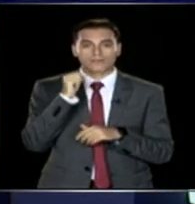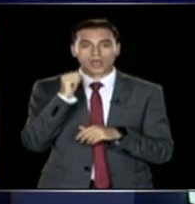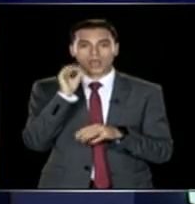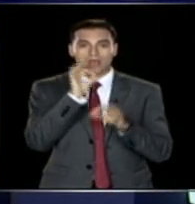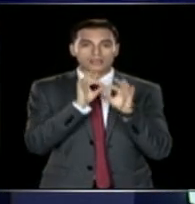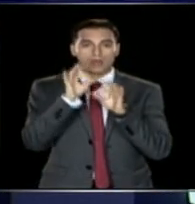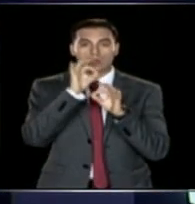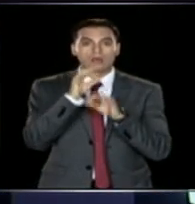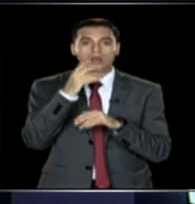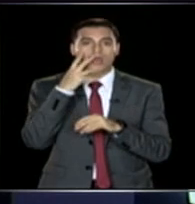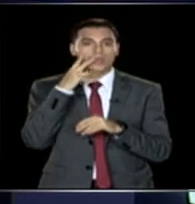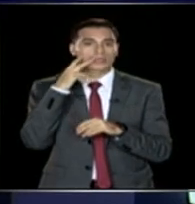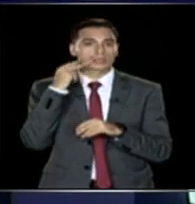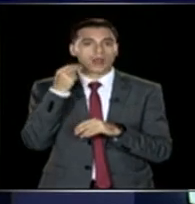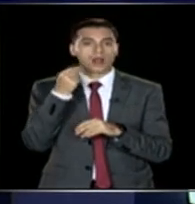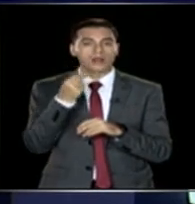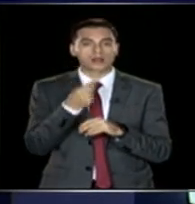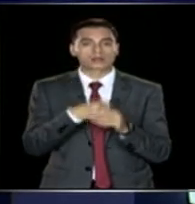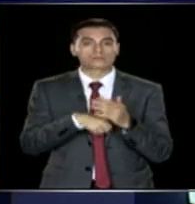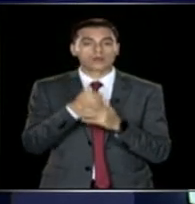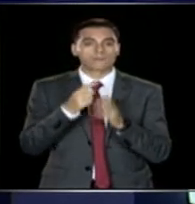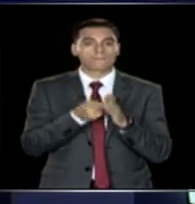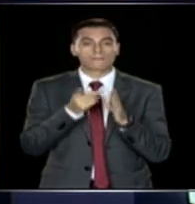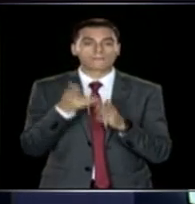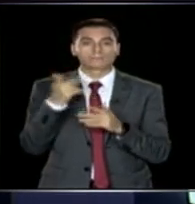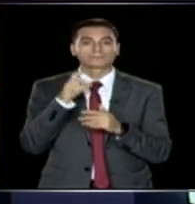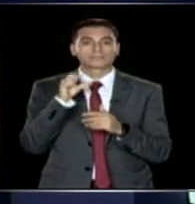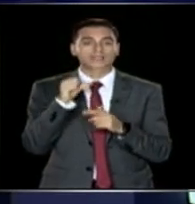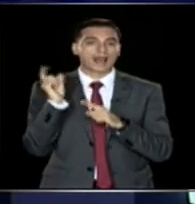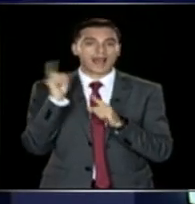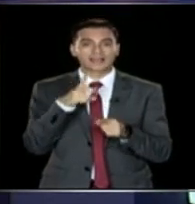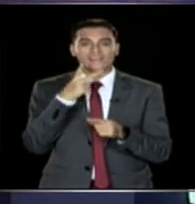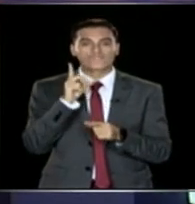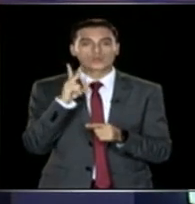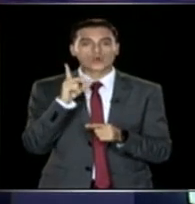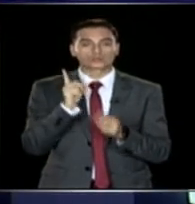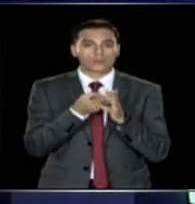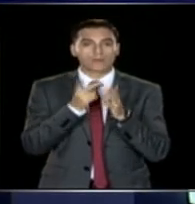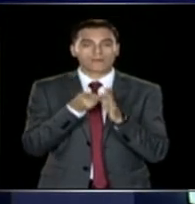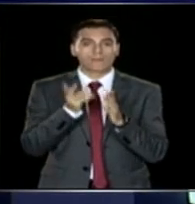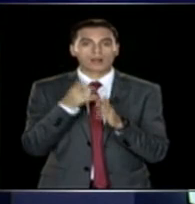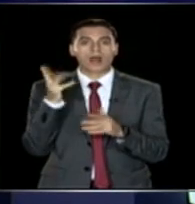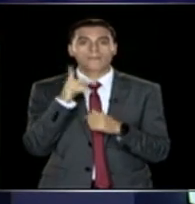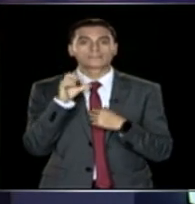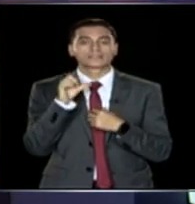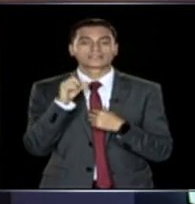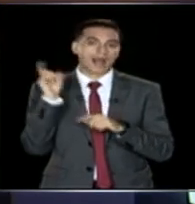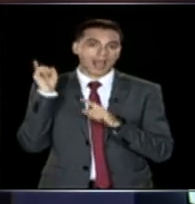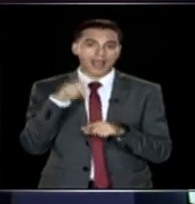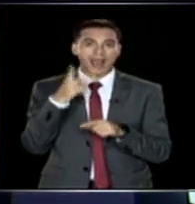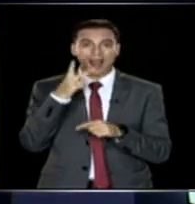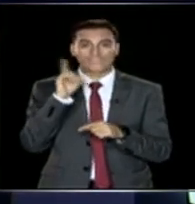9 مرات متتالية حتى عام 2021؟ 9 مرات، من